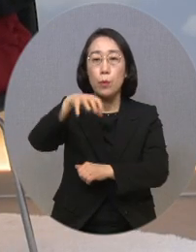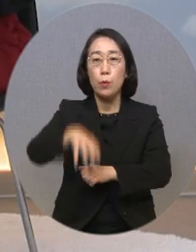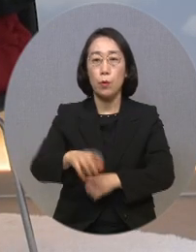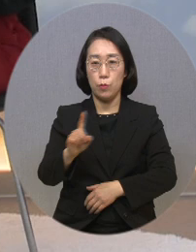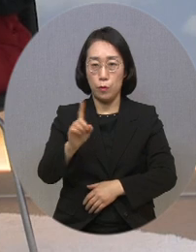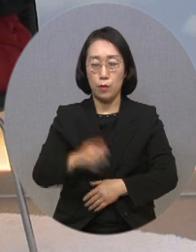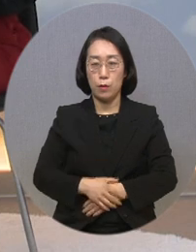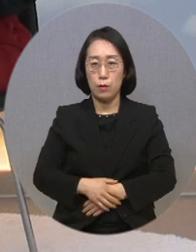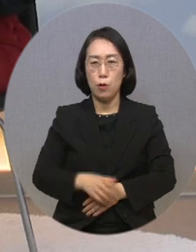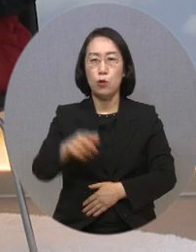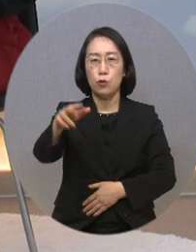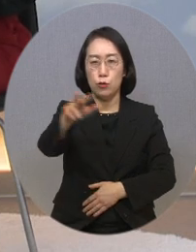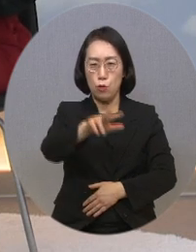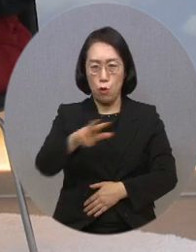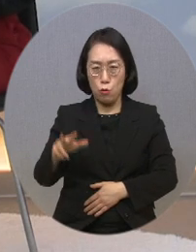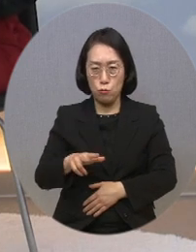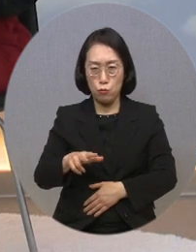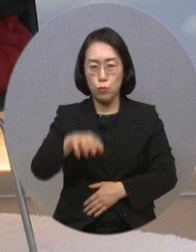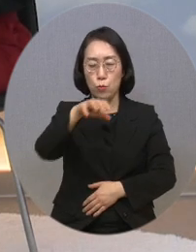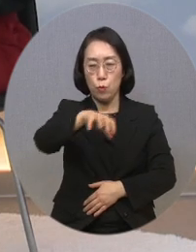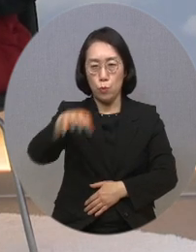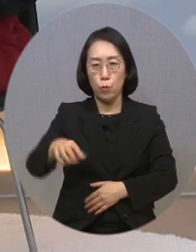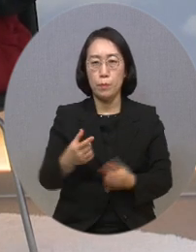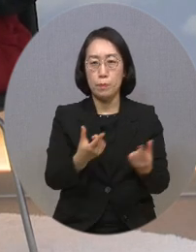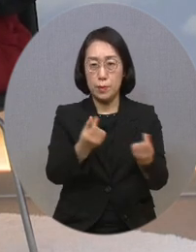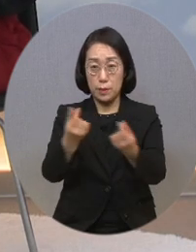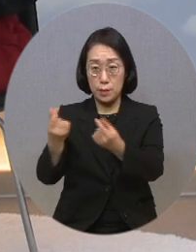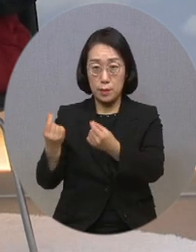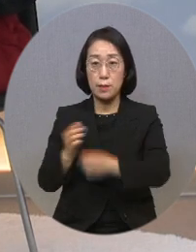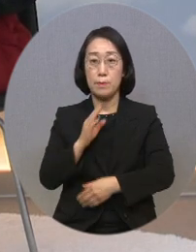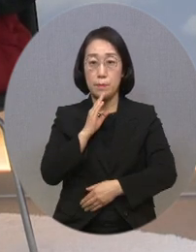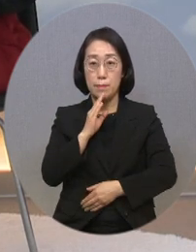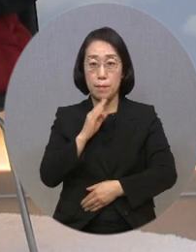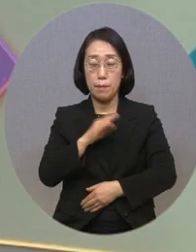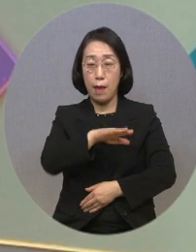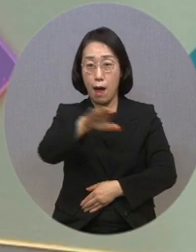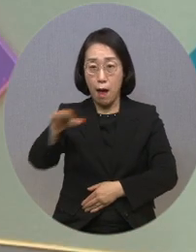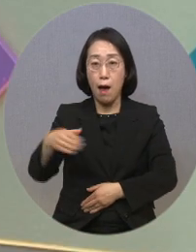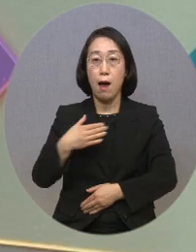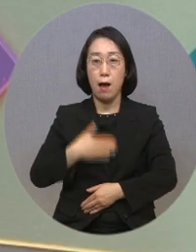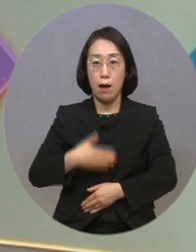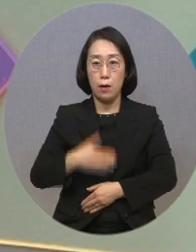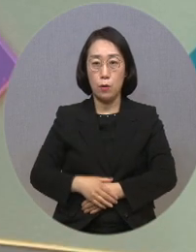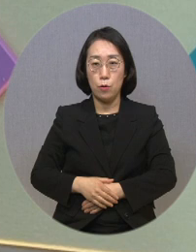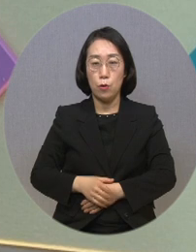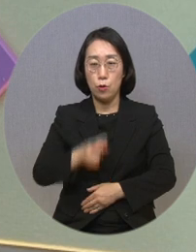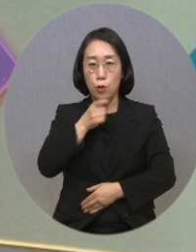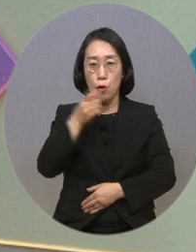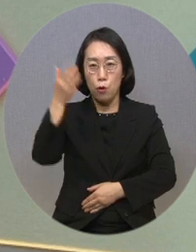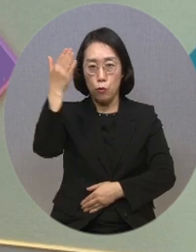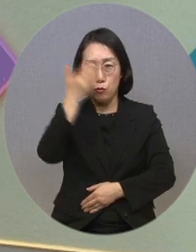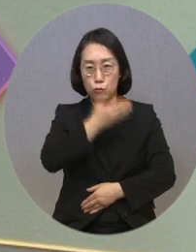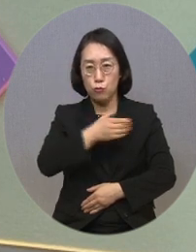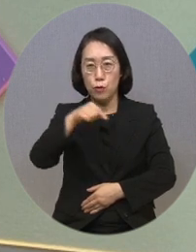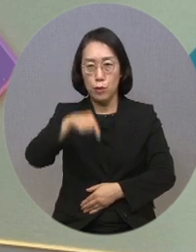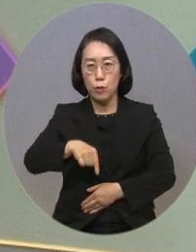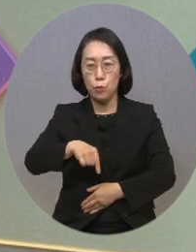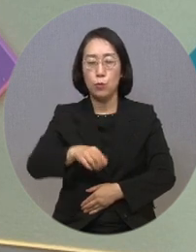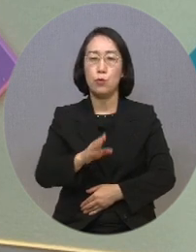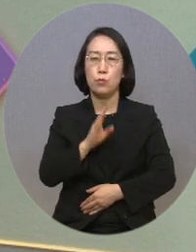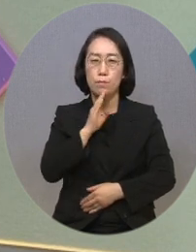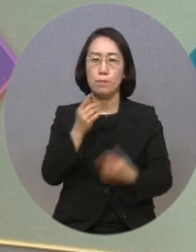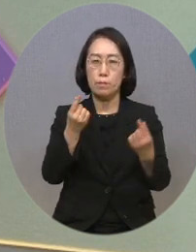전국적인 상황인 것은 뭐 다들 알고 계시는 내용인 것 같고요. 네. 또 여수도 마찬가지입니다.